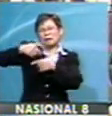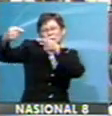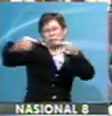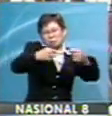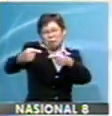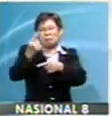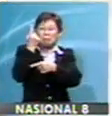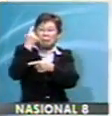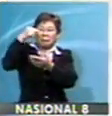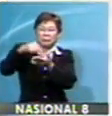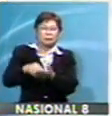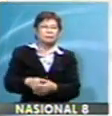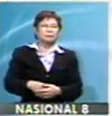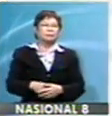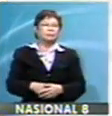baru-baru